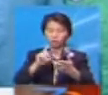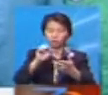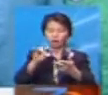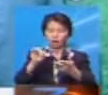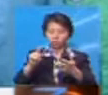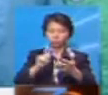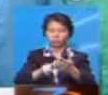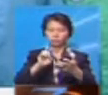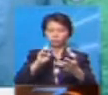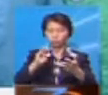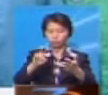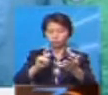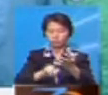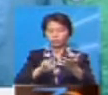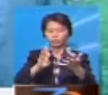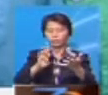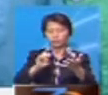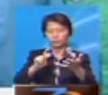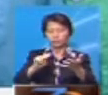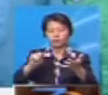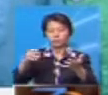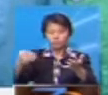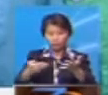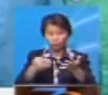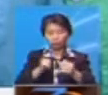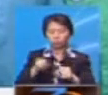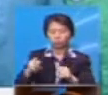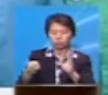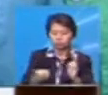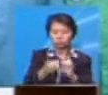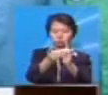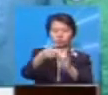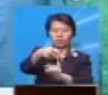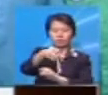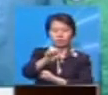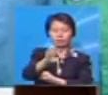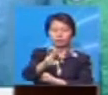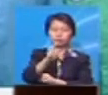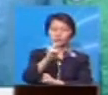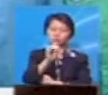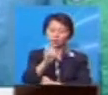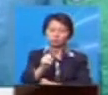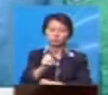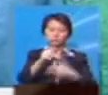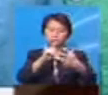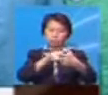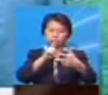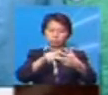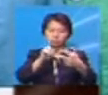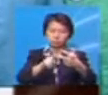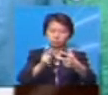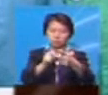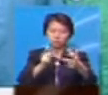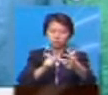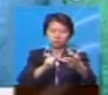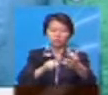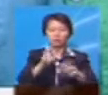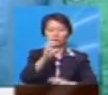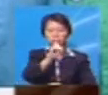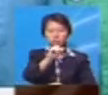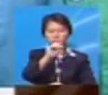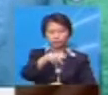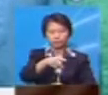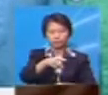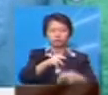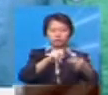Jaya, Sebuyau dan Beting Maru. PAS juga bertemu PKR di Kakus, Jepak dan Lambir serta DAP di